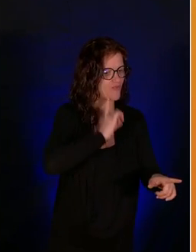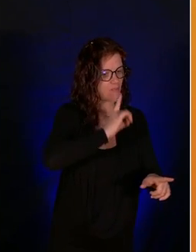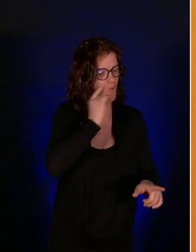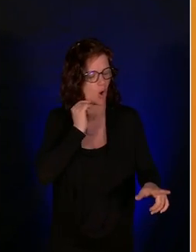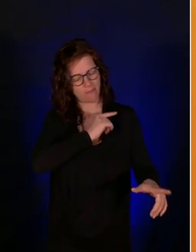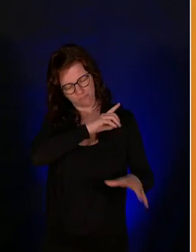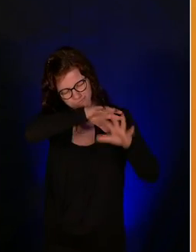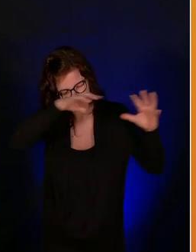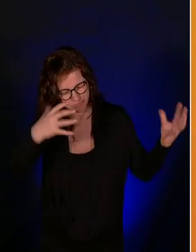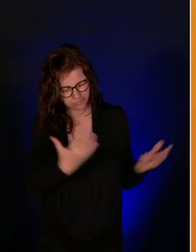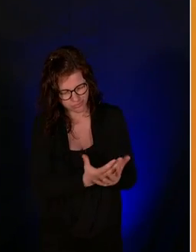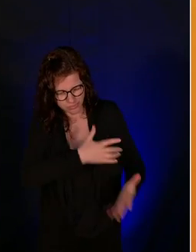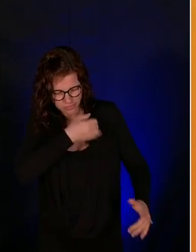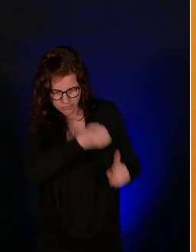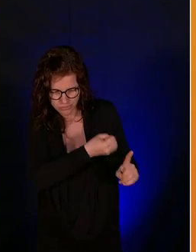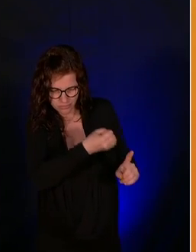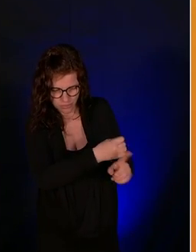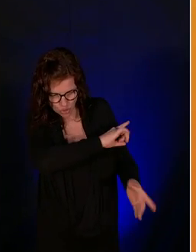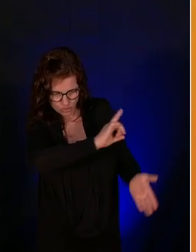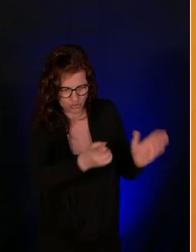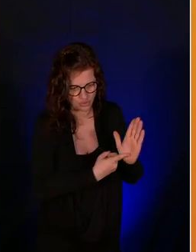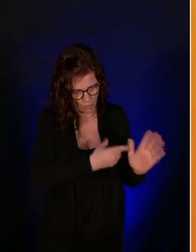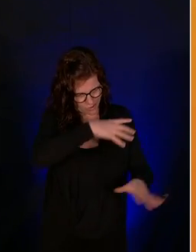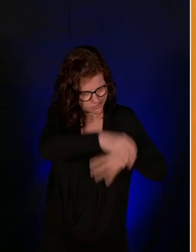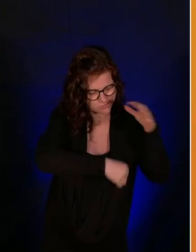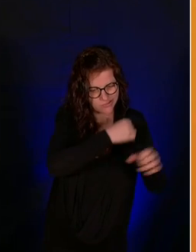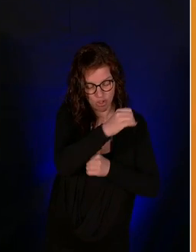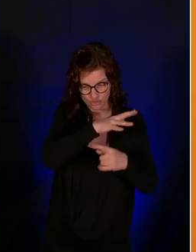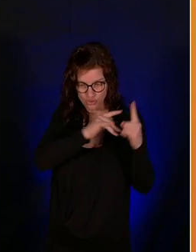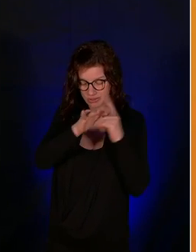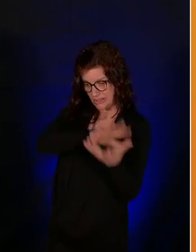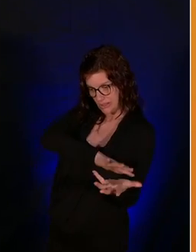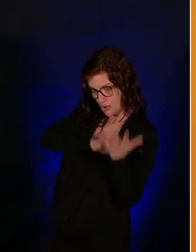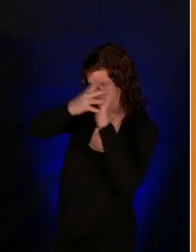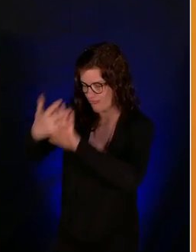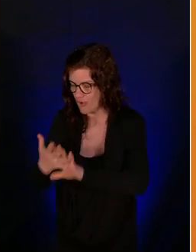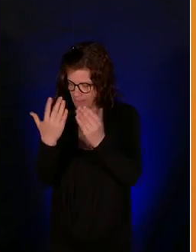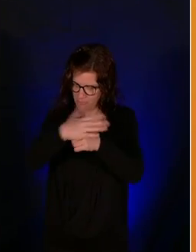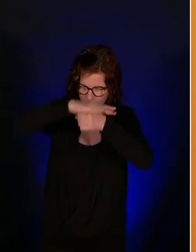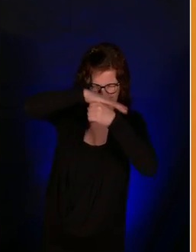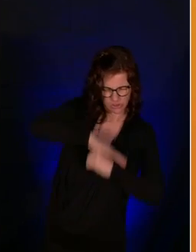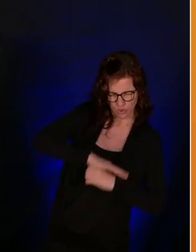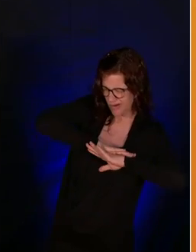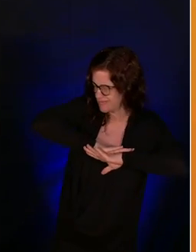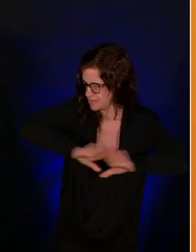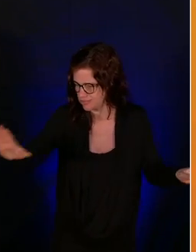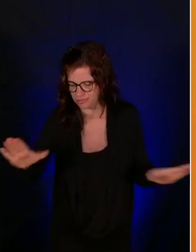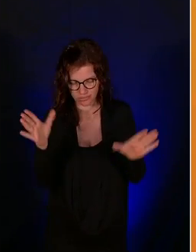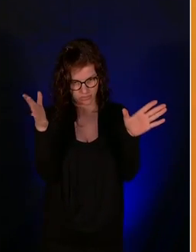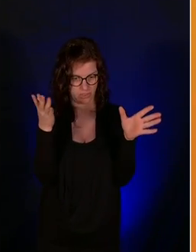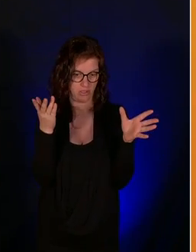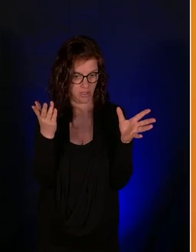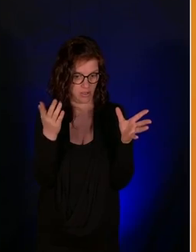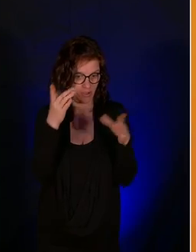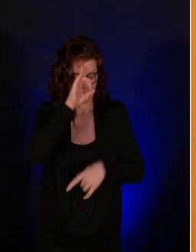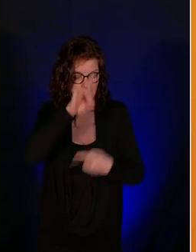de conquérir des droits, de transformer la société, de la débarrasser de toute oppression et exploitation capitaliste dans